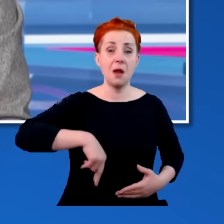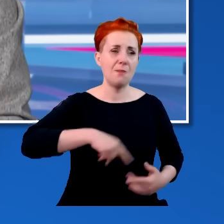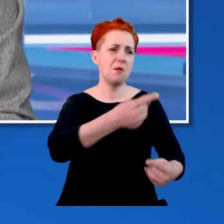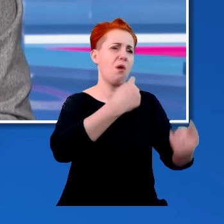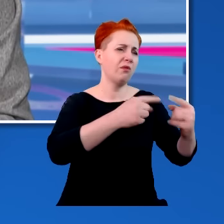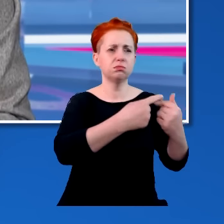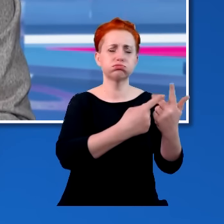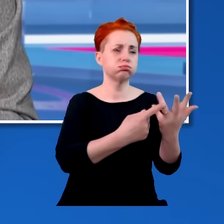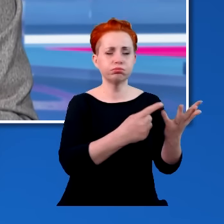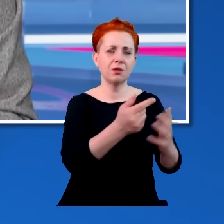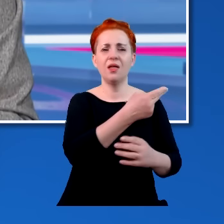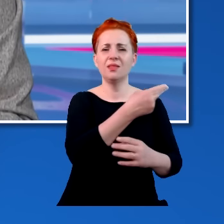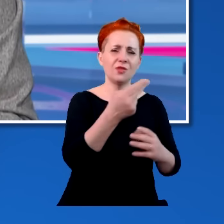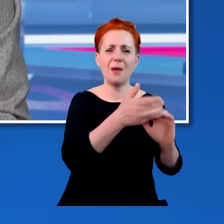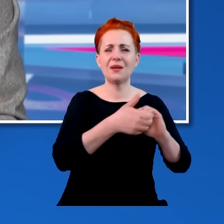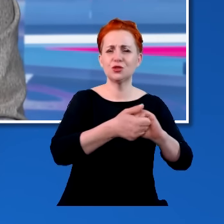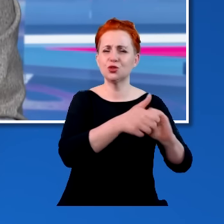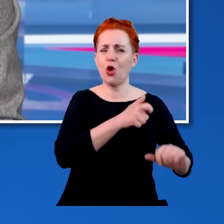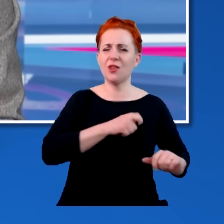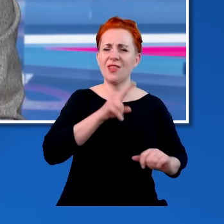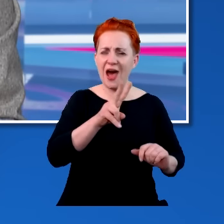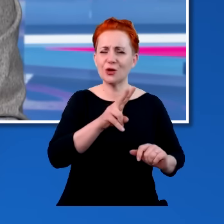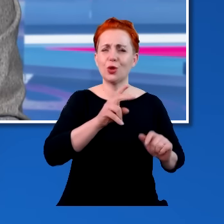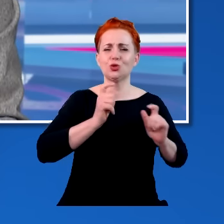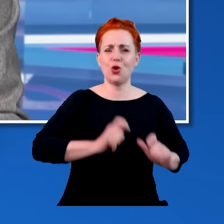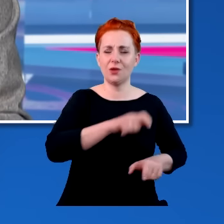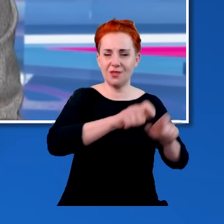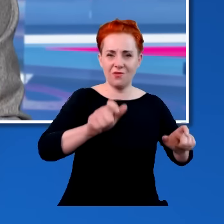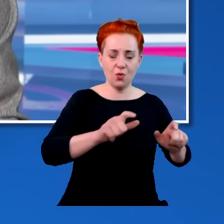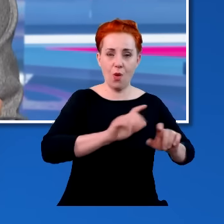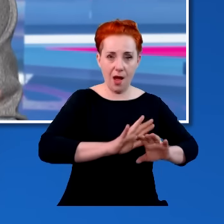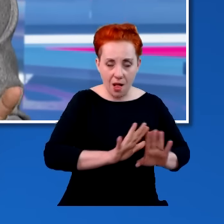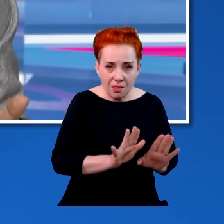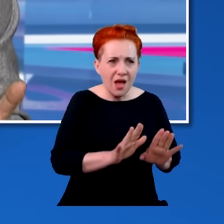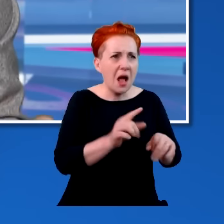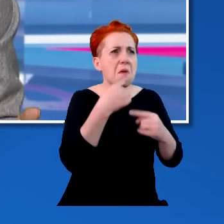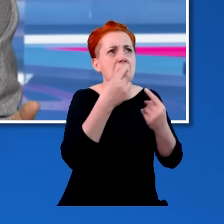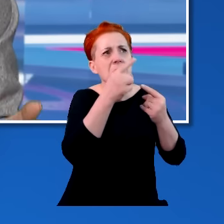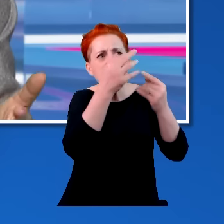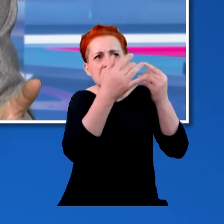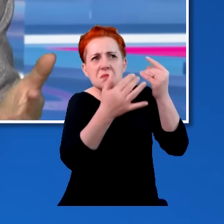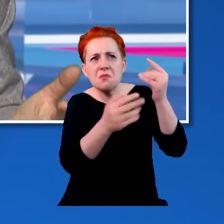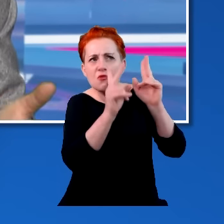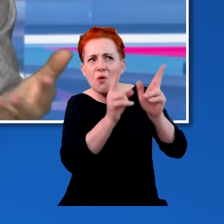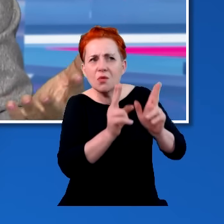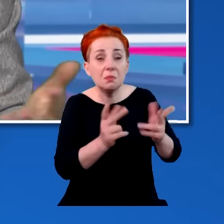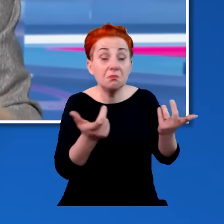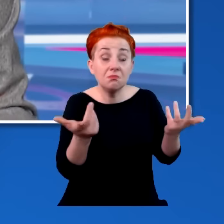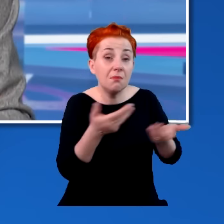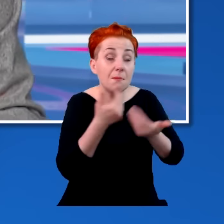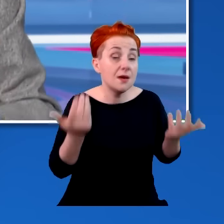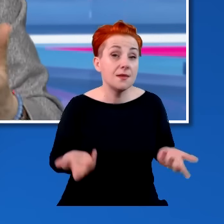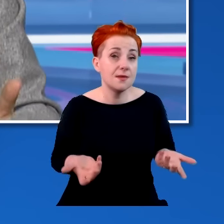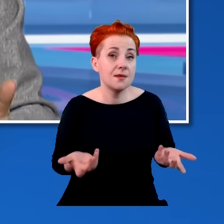powiedział o Solidarności rolników indywidualnych, no to w zasadzie nie powiedział nic konkretnego. Znaczy tak wszystkich